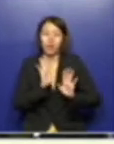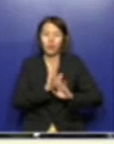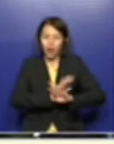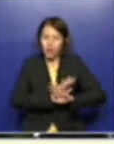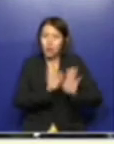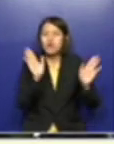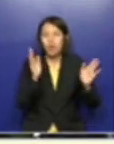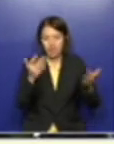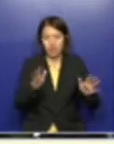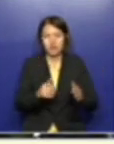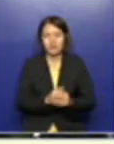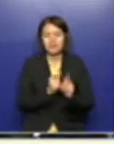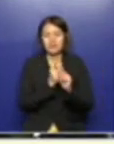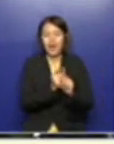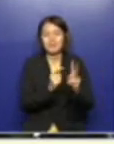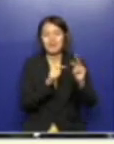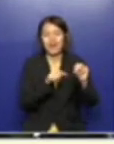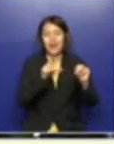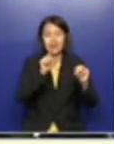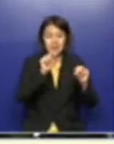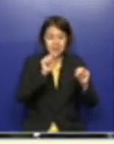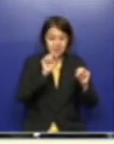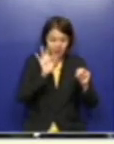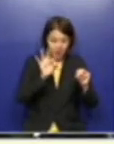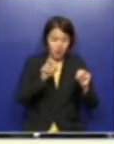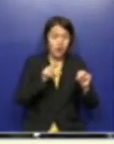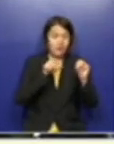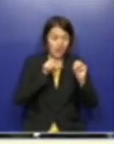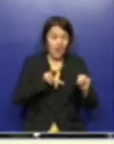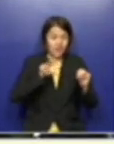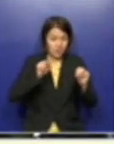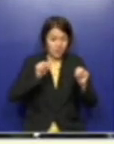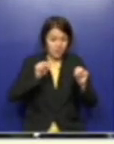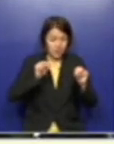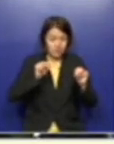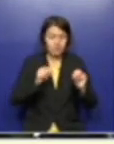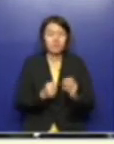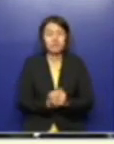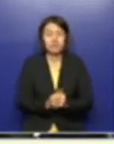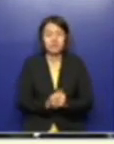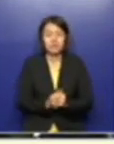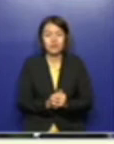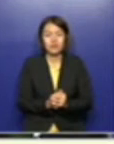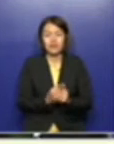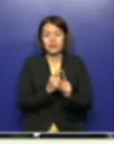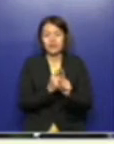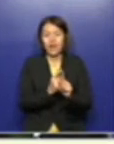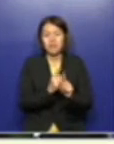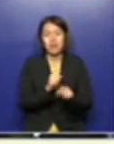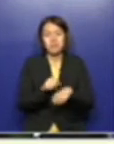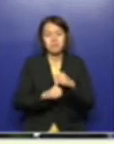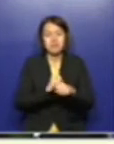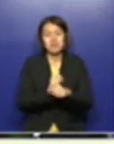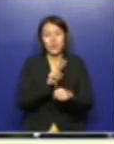ของมาตรา29มาตรา30ของพระราชบัญญัติคณะสงฆ์2505